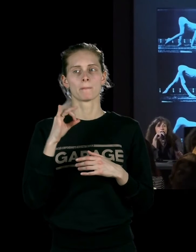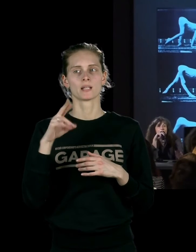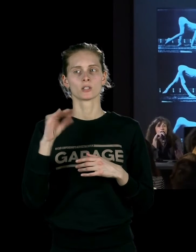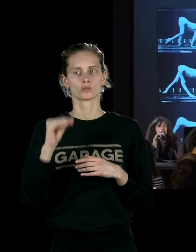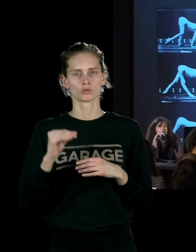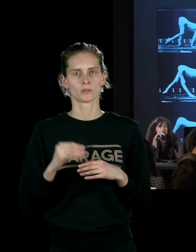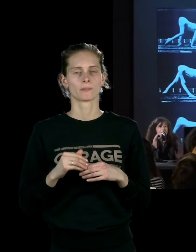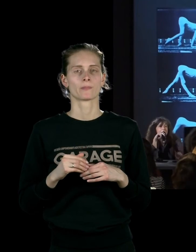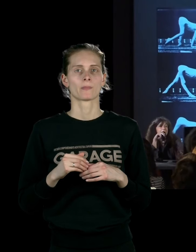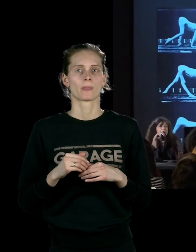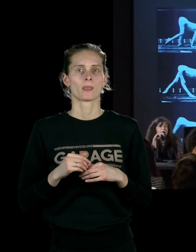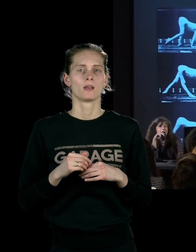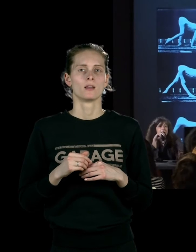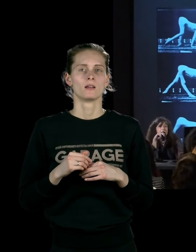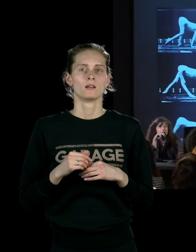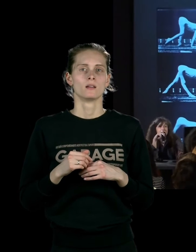том числе движение вот этого